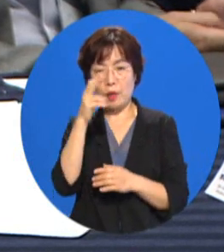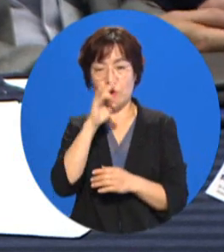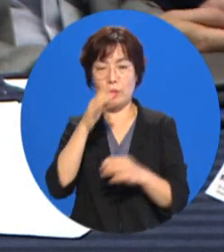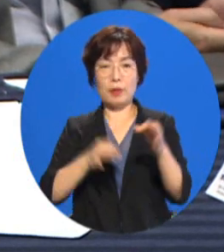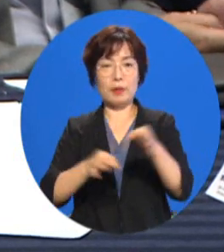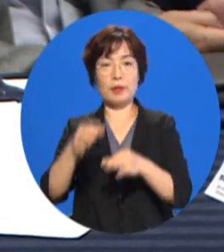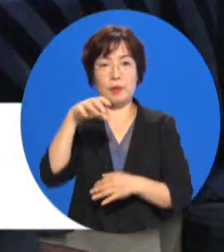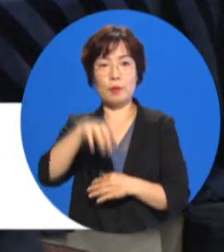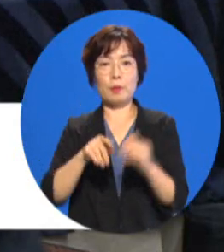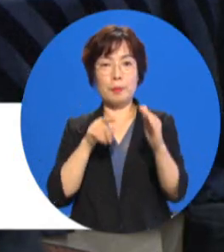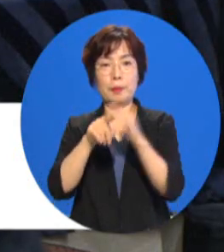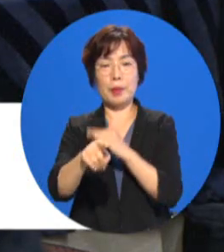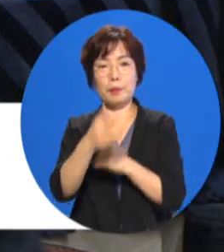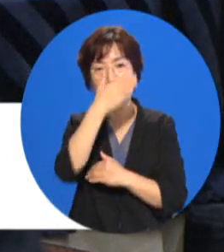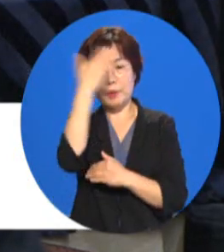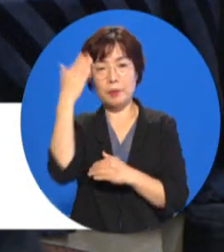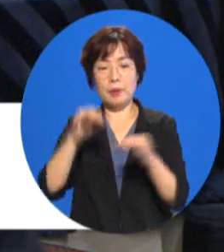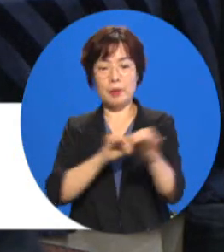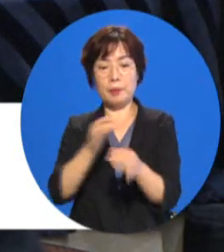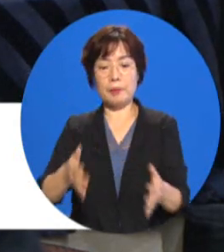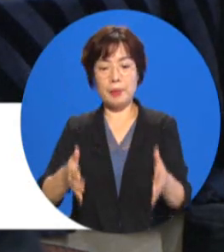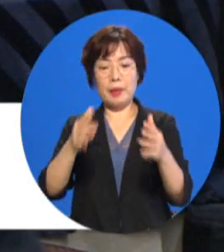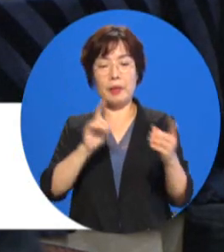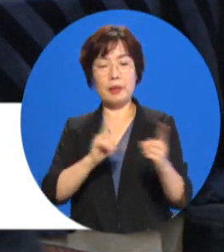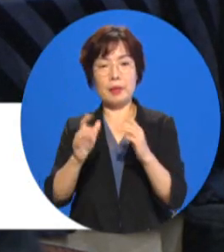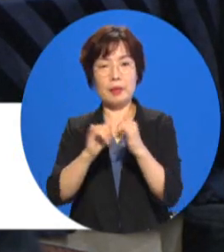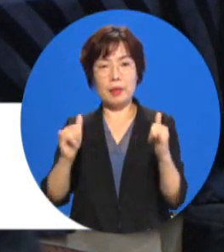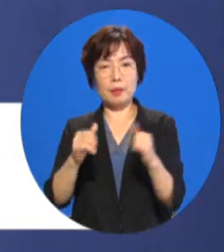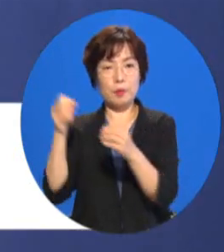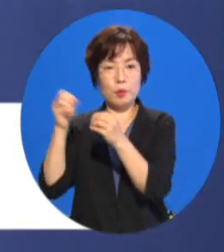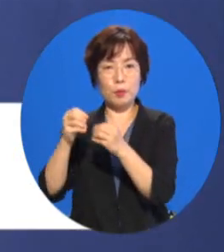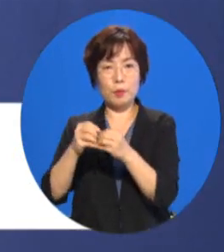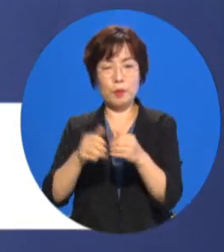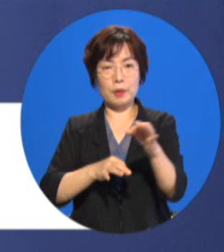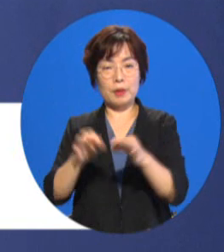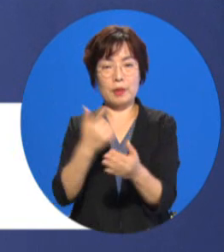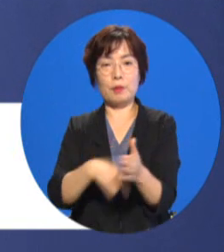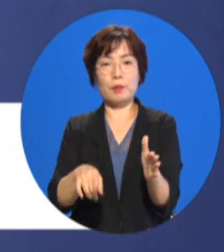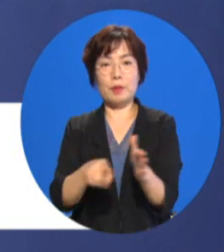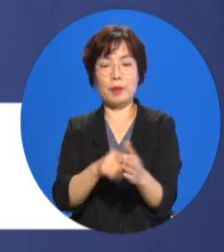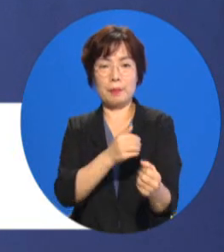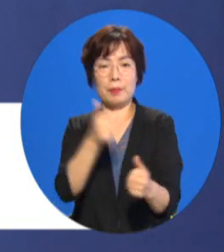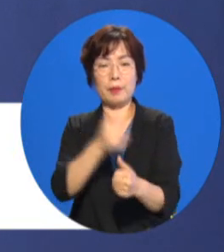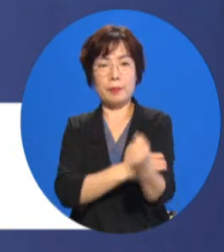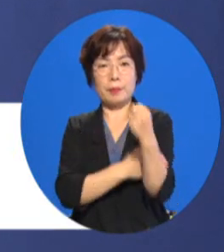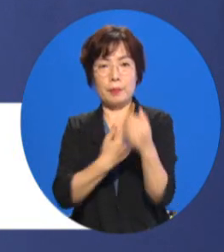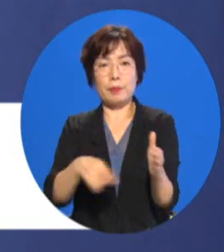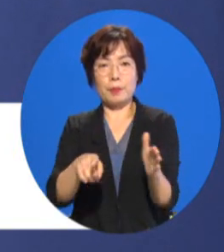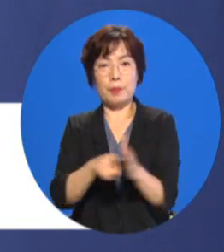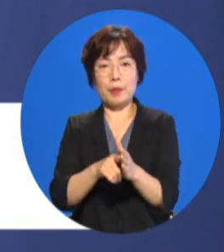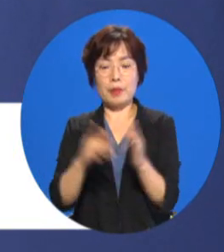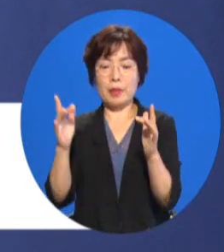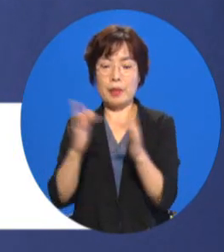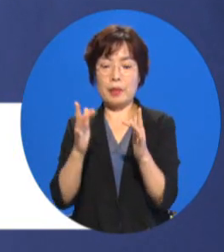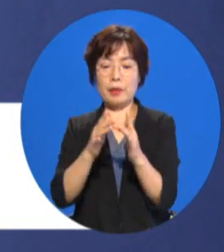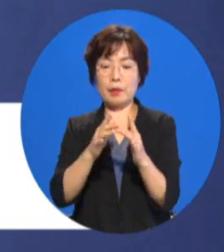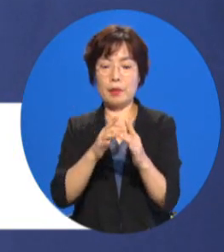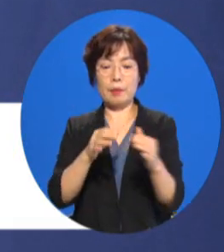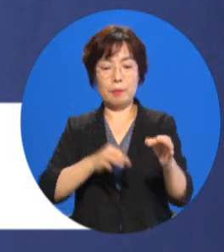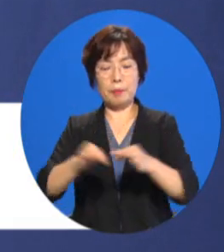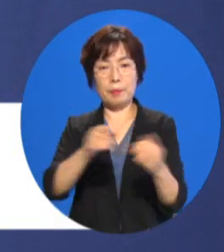찾아 시장, 청년몰 상인들과 전통시장 경쟁력 강화를 위해 전통시장에 온라인 거래를